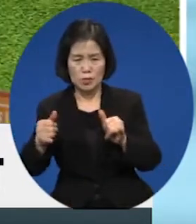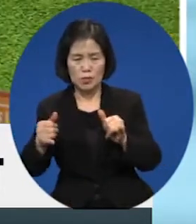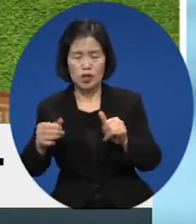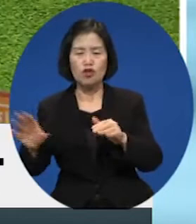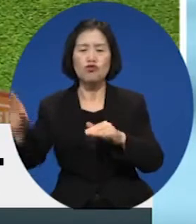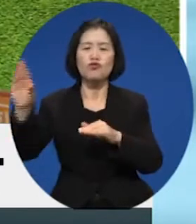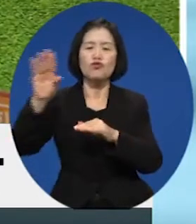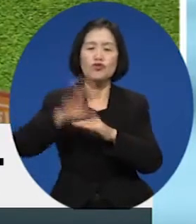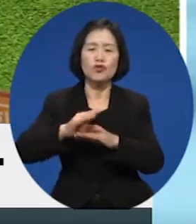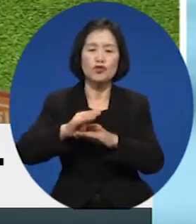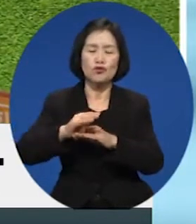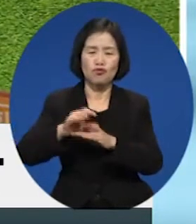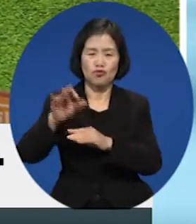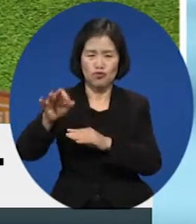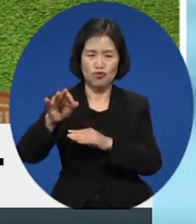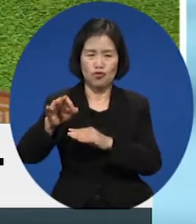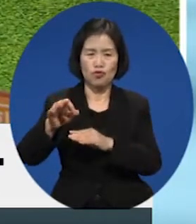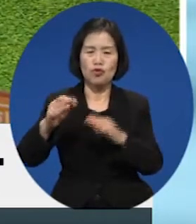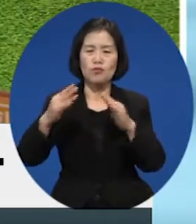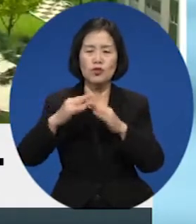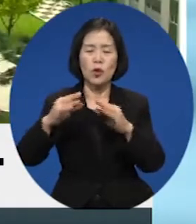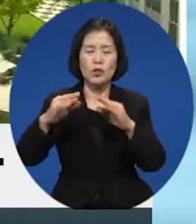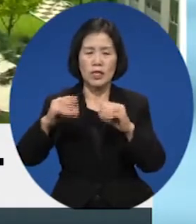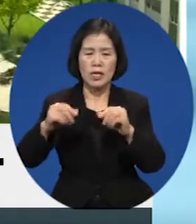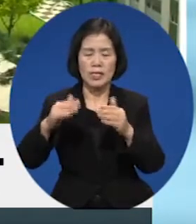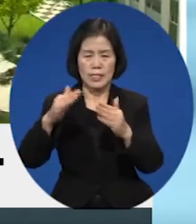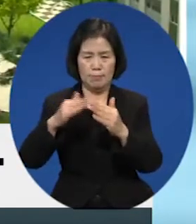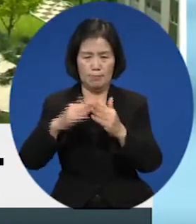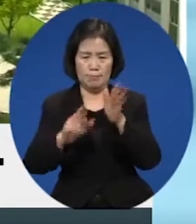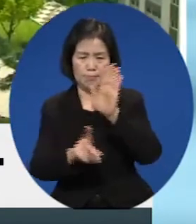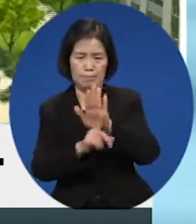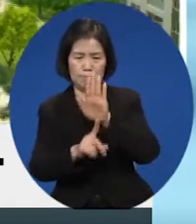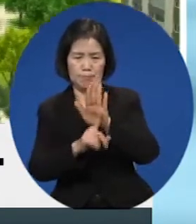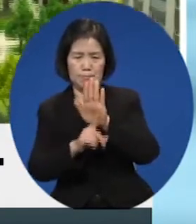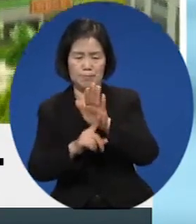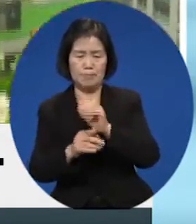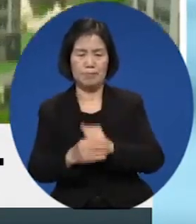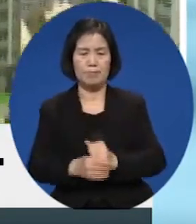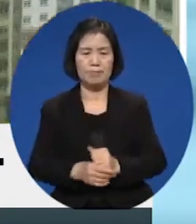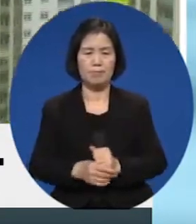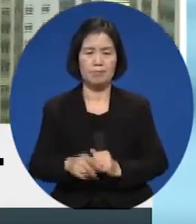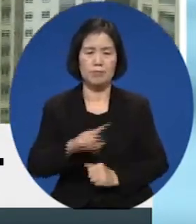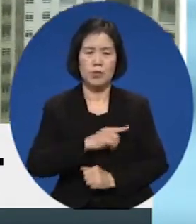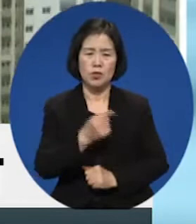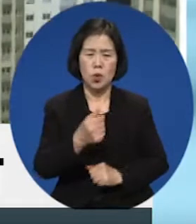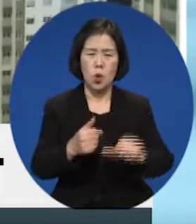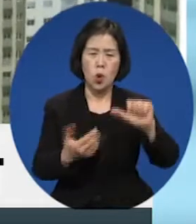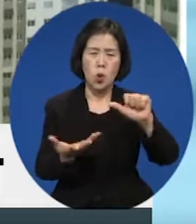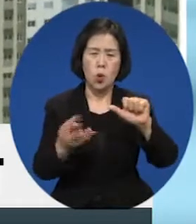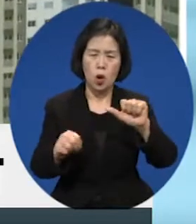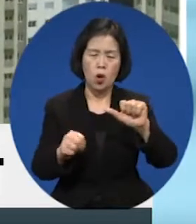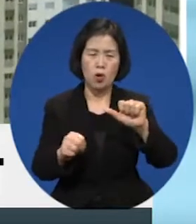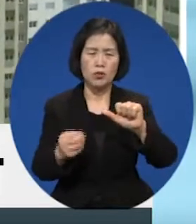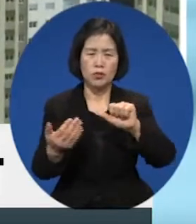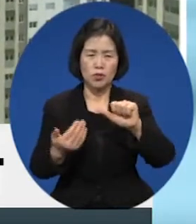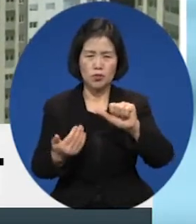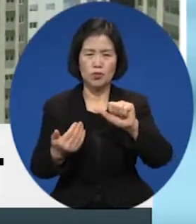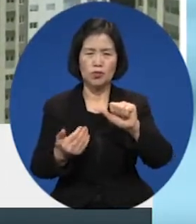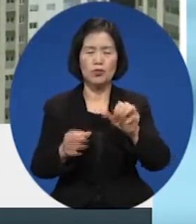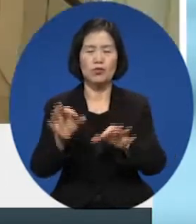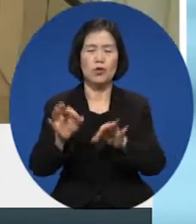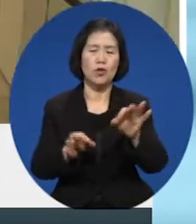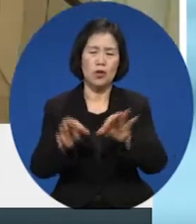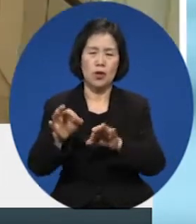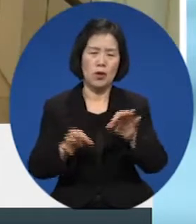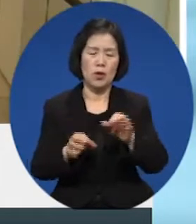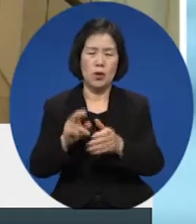웃돈을 얹어주고 부동산의 그 집을 내놓는 데 최소 5번 전으로 거래가 이루어지는